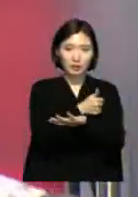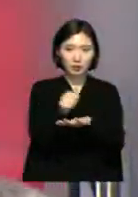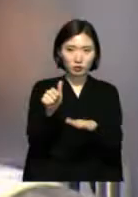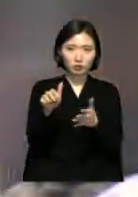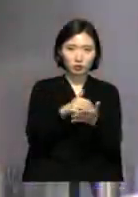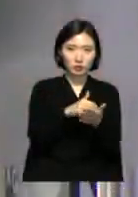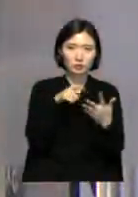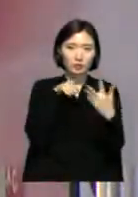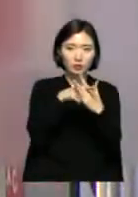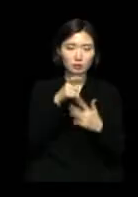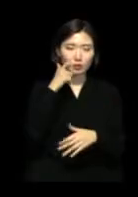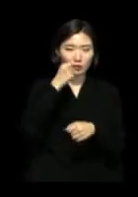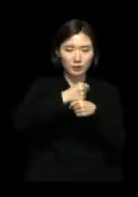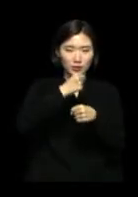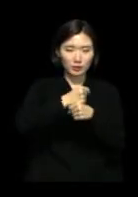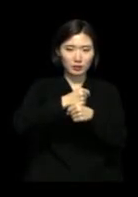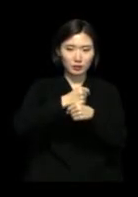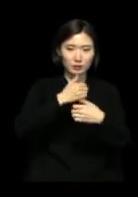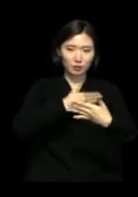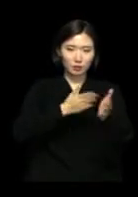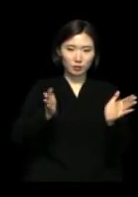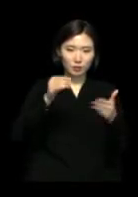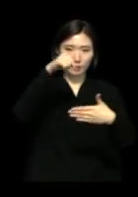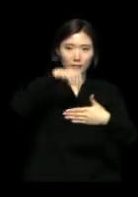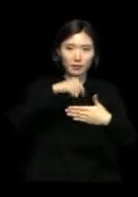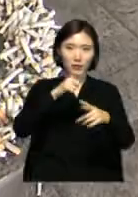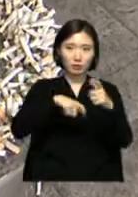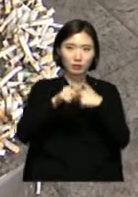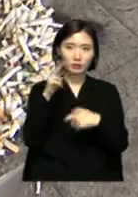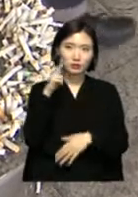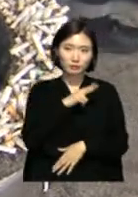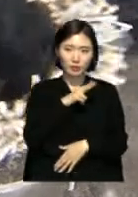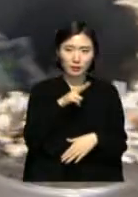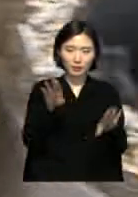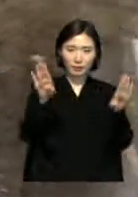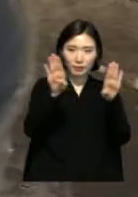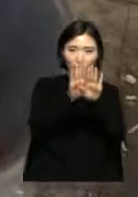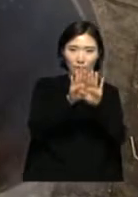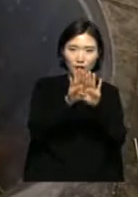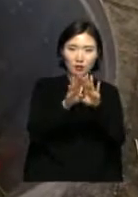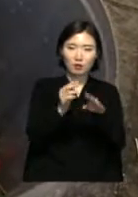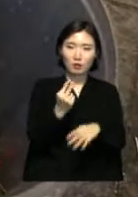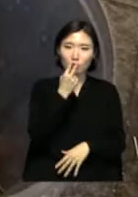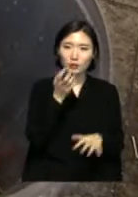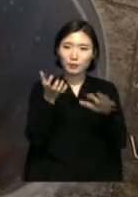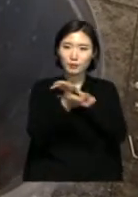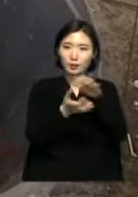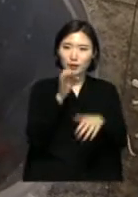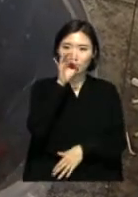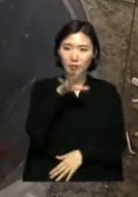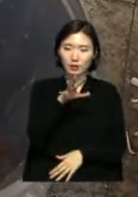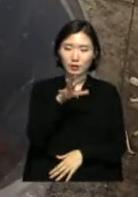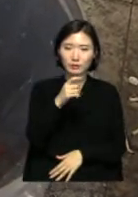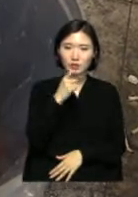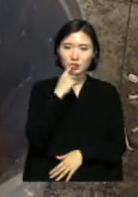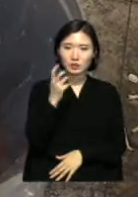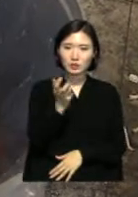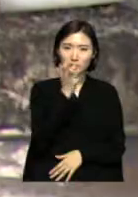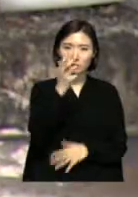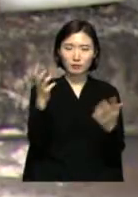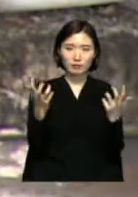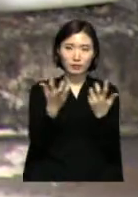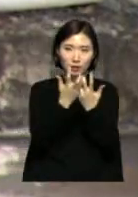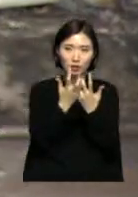못하고 만든 탓. 내부 상황은 더 열악합니다. 폐쇄형 부스인데 환기가 잘 되지 않아 안이 뿌연 연기로